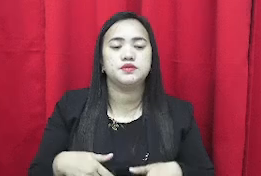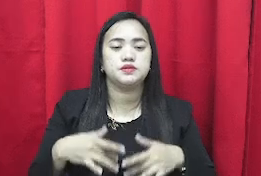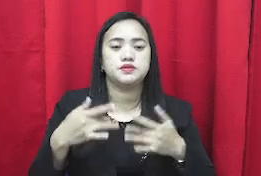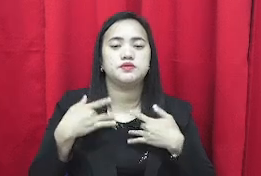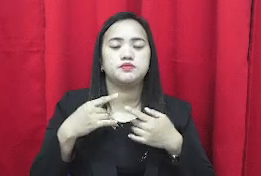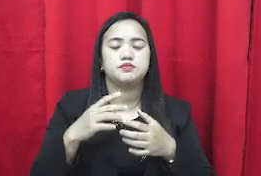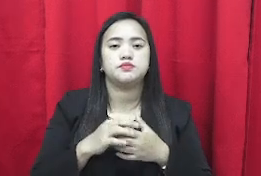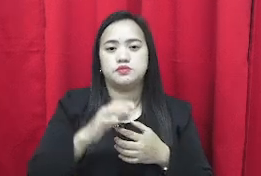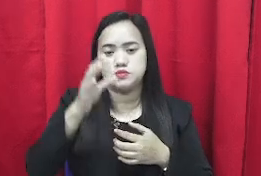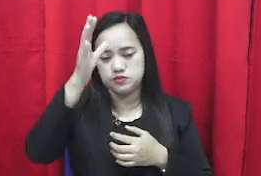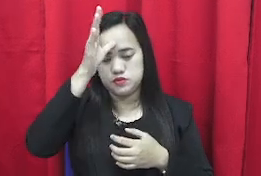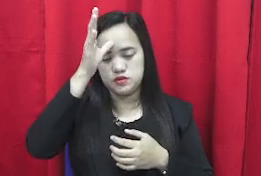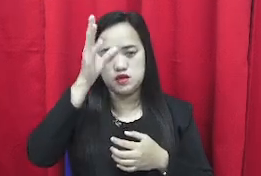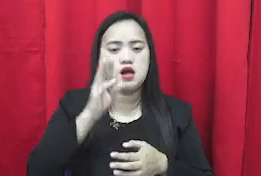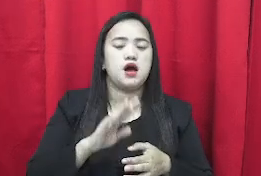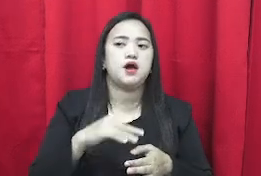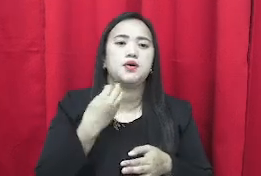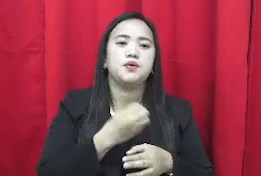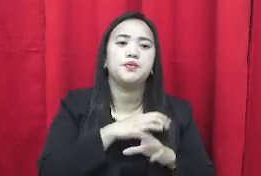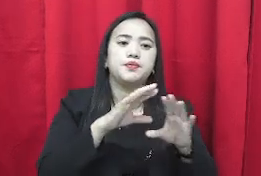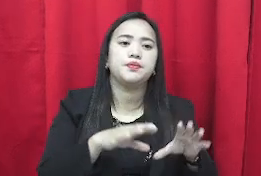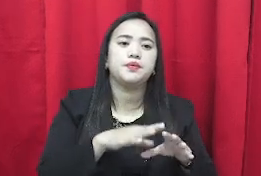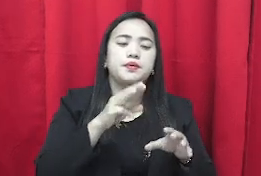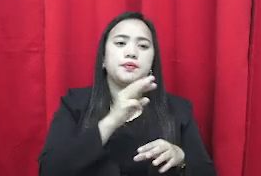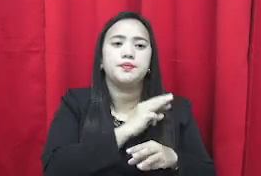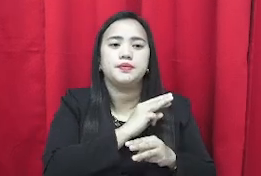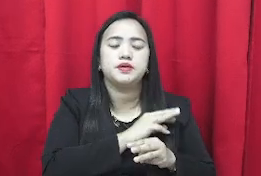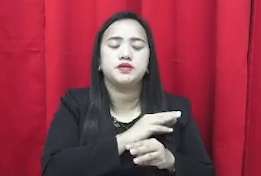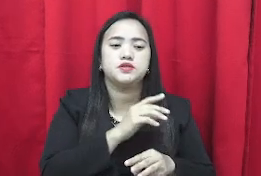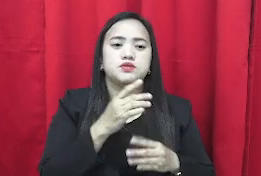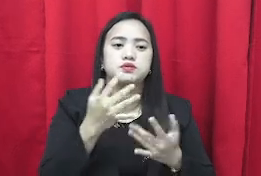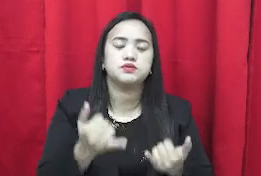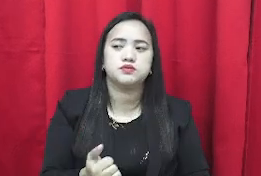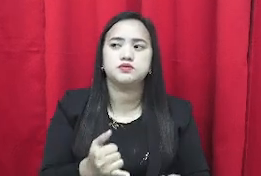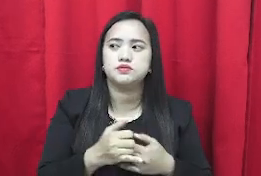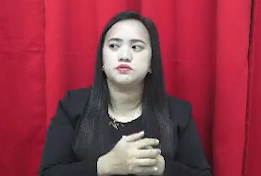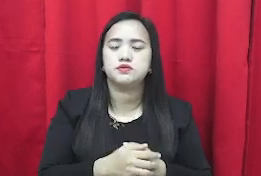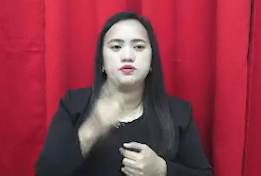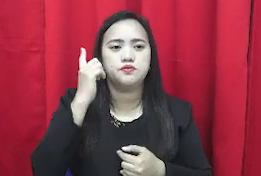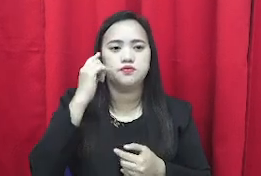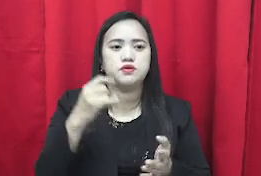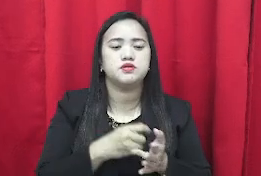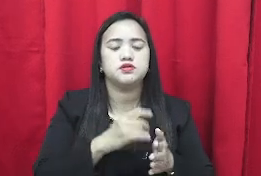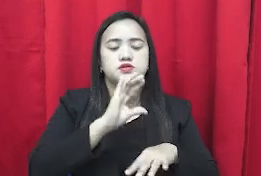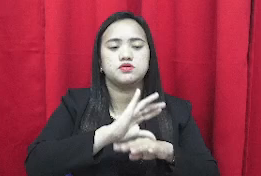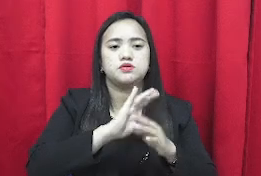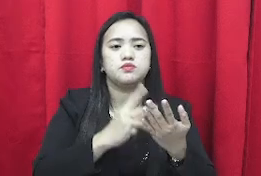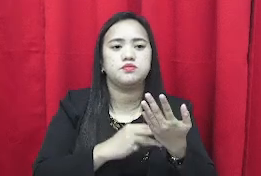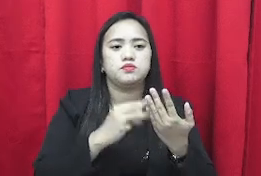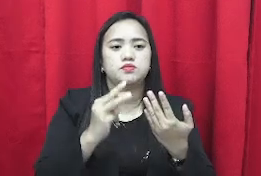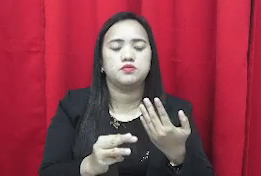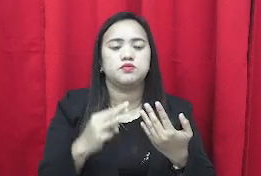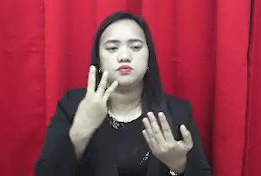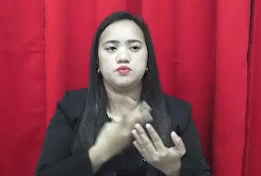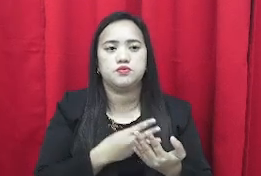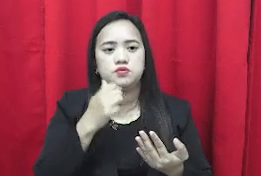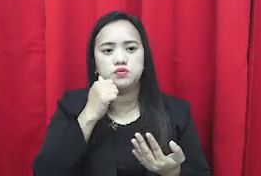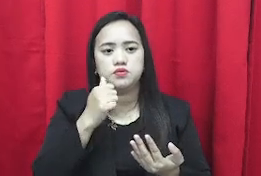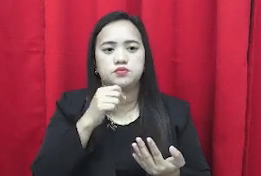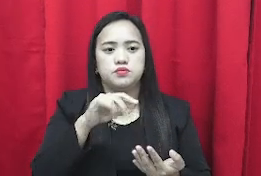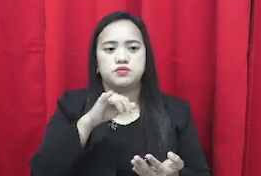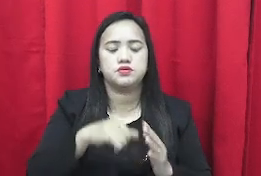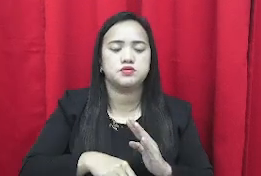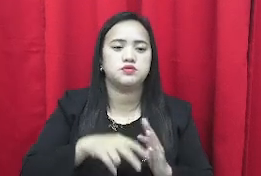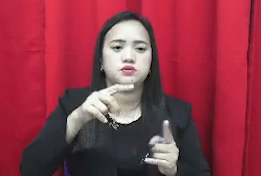mga tatay our work here our Ministry Today is for this program ang Ministry natin tayuan